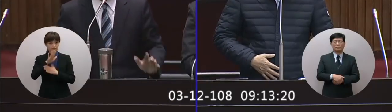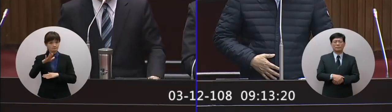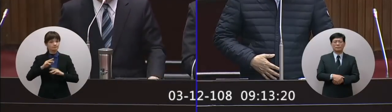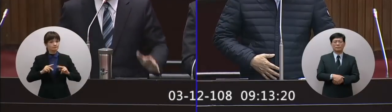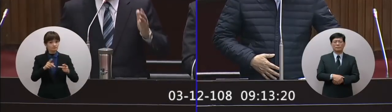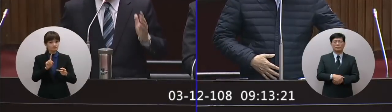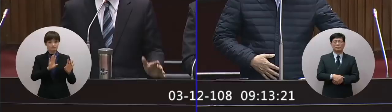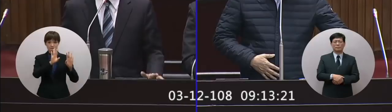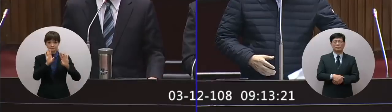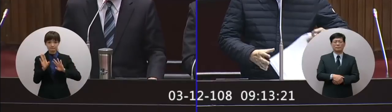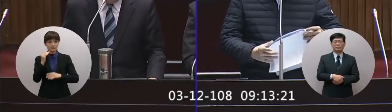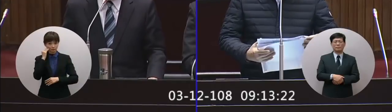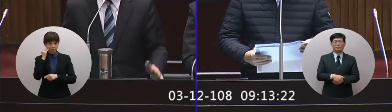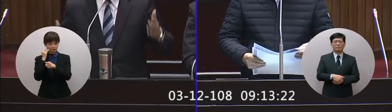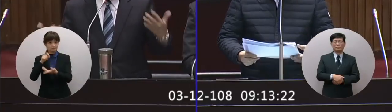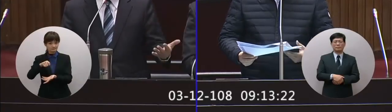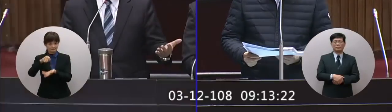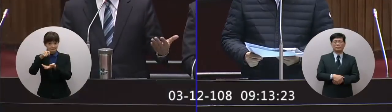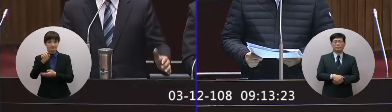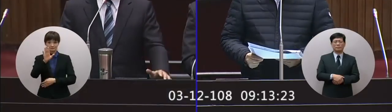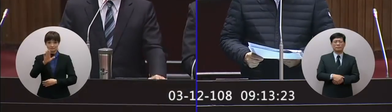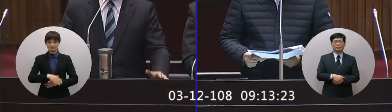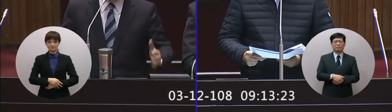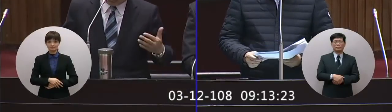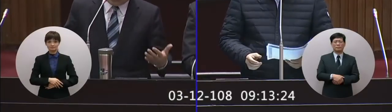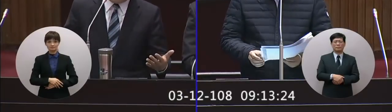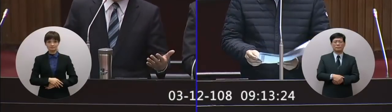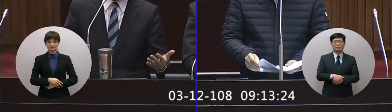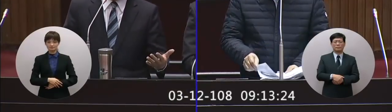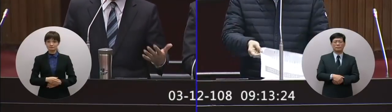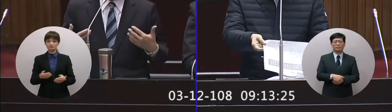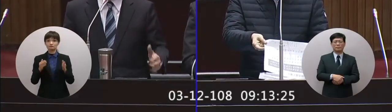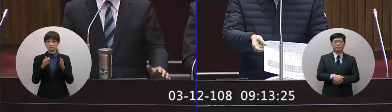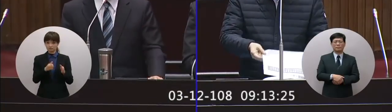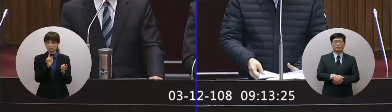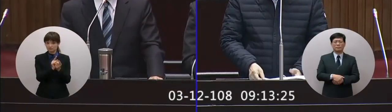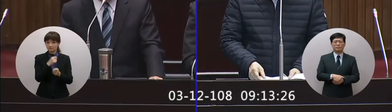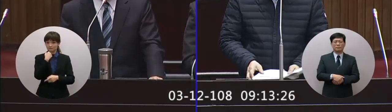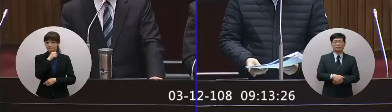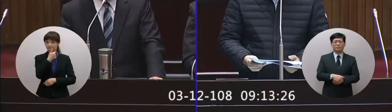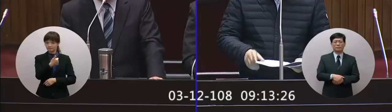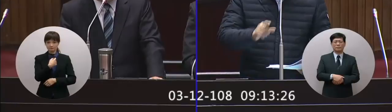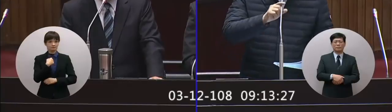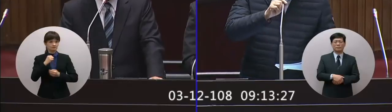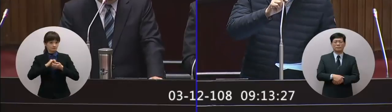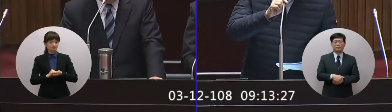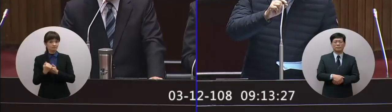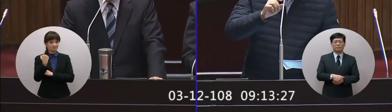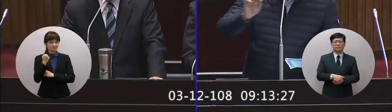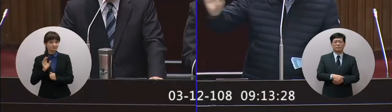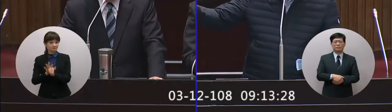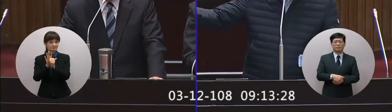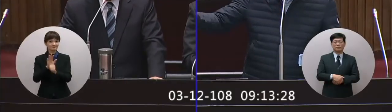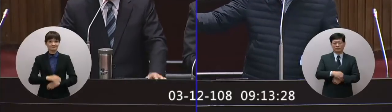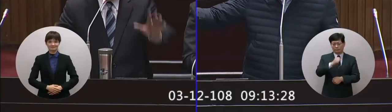行，如果委员提出来是非常对台湾好，我绝对会来大力支持推